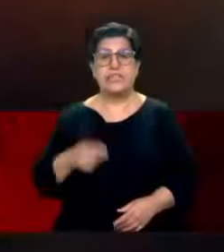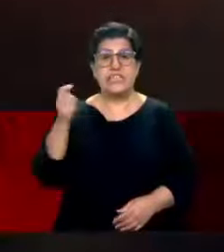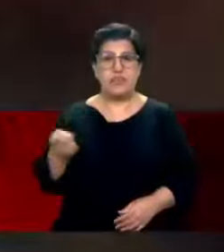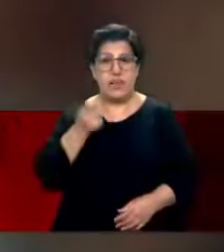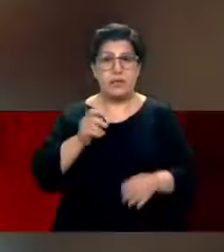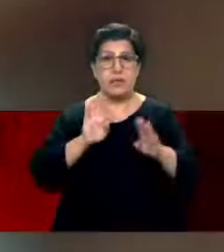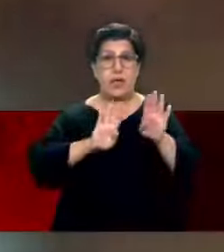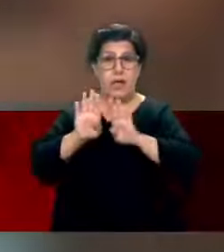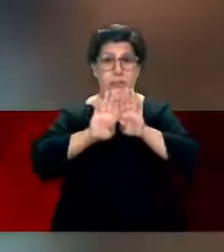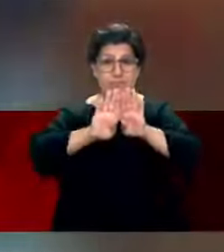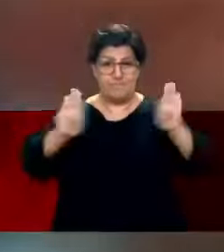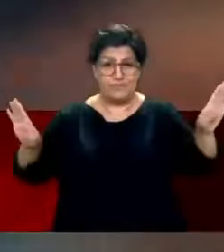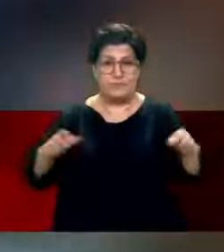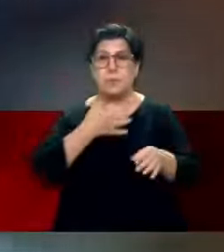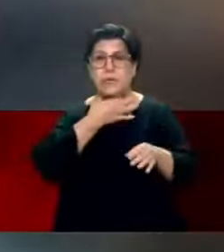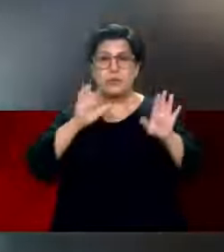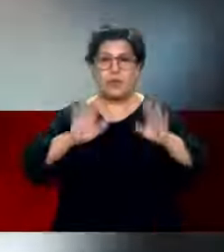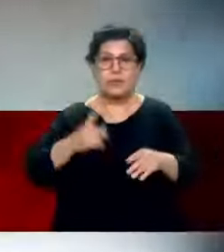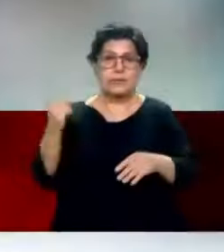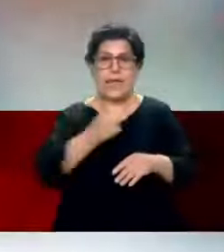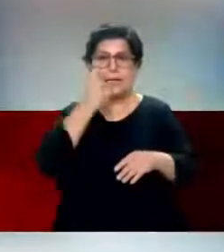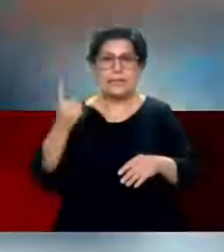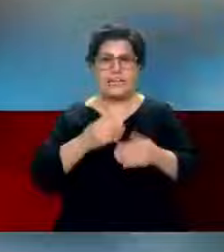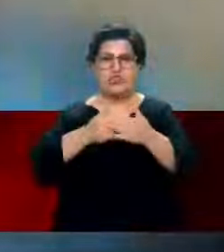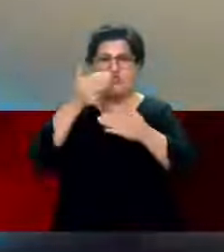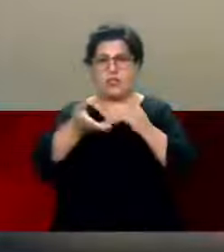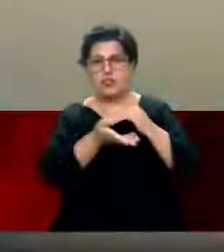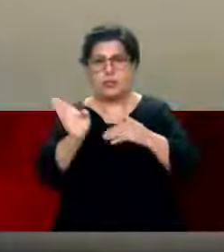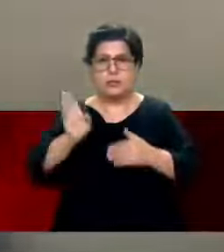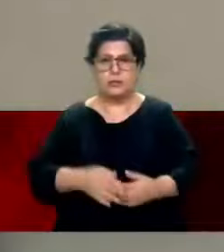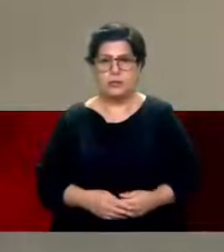İtfaiyeci kapıyı çekip açtı. Mahsur kalanlar tek tek dışarı çıkarıldı.